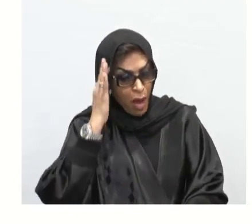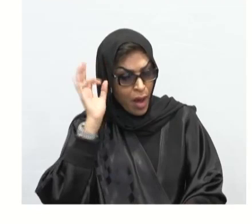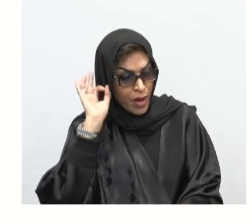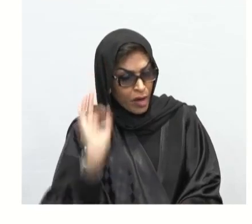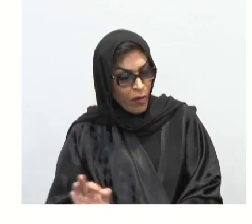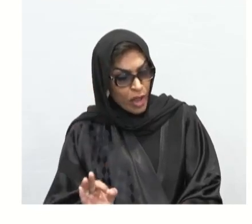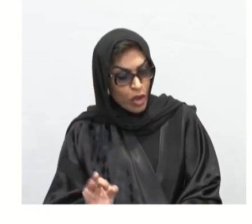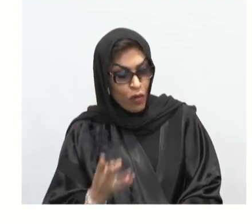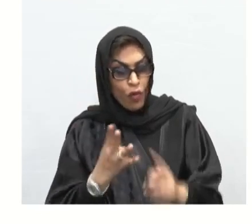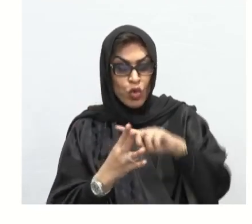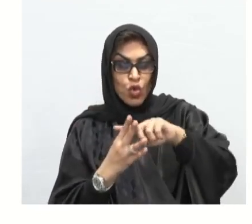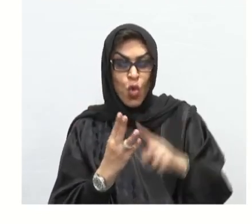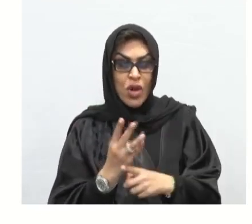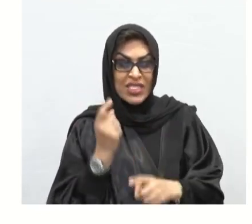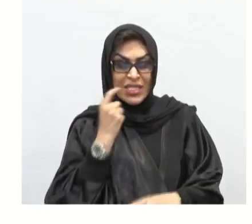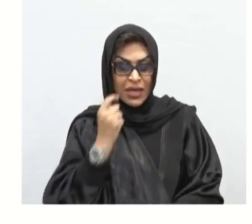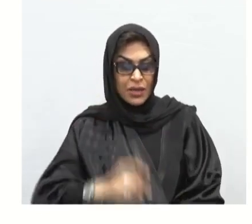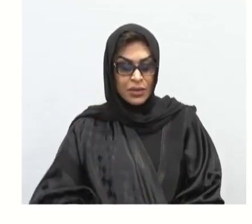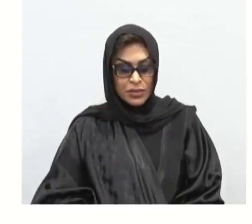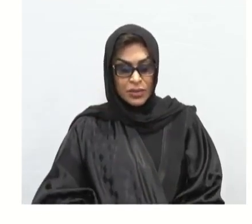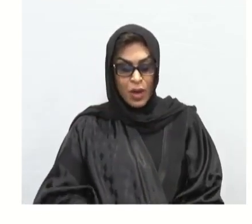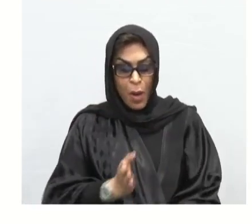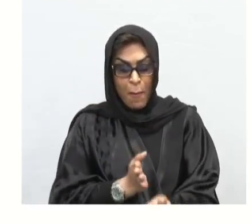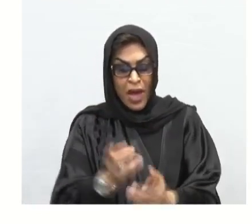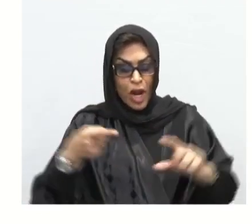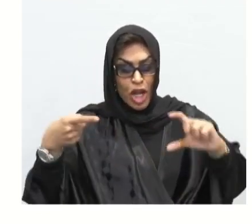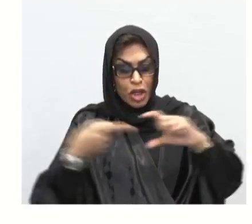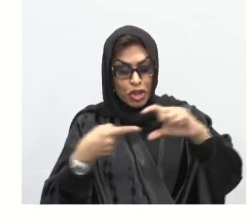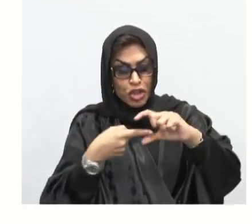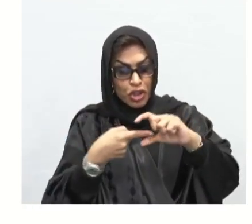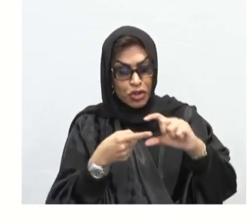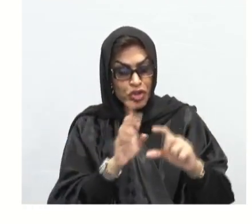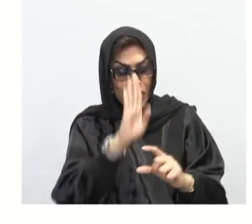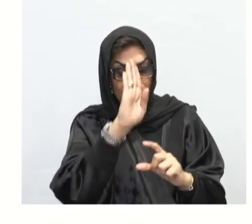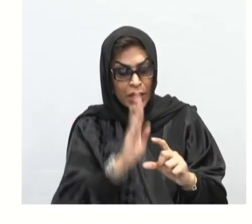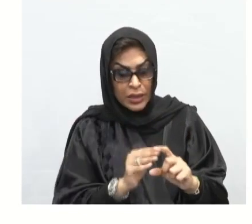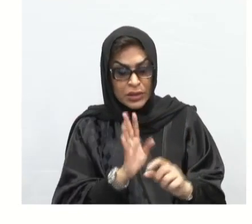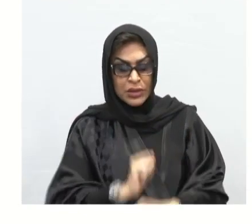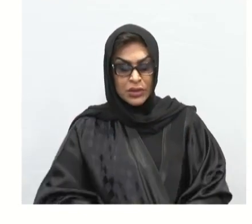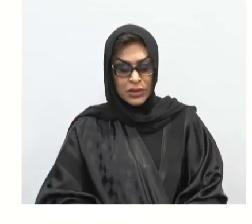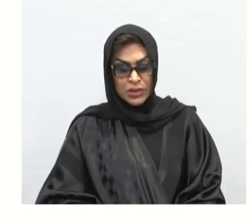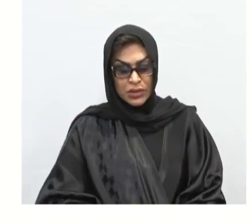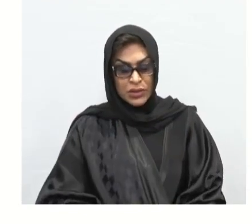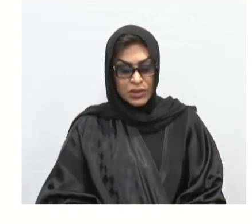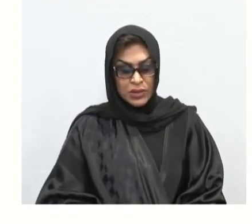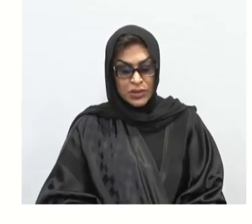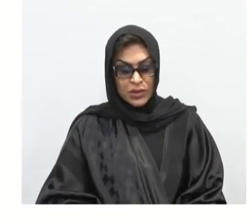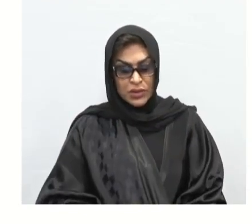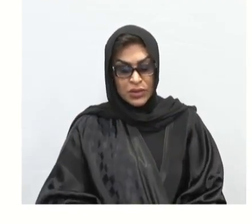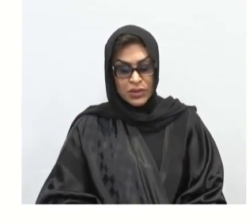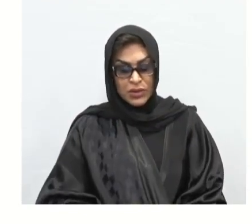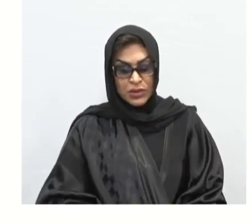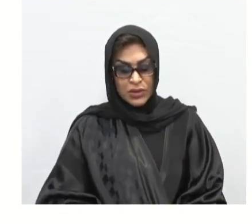في الفصول السنه كذلك تساعدنا في التعرف على الاتجاهات اضافه الى ذلك